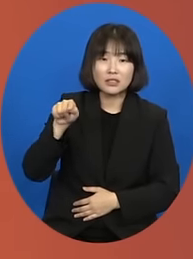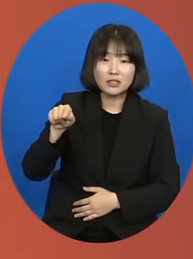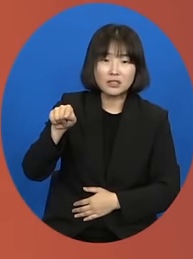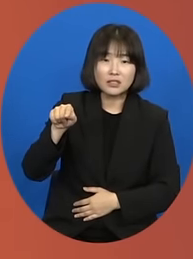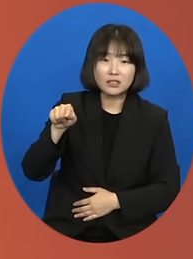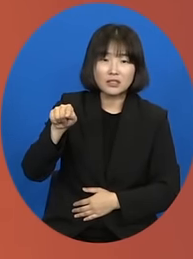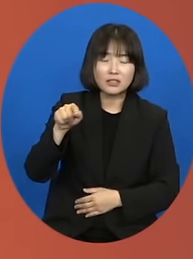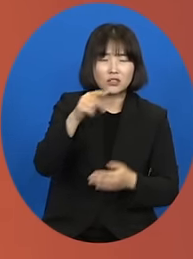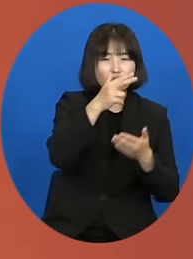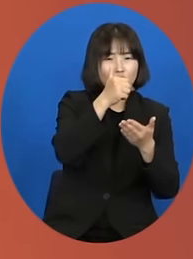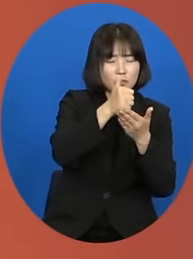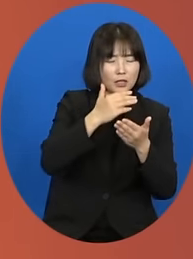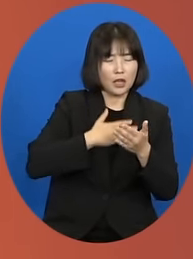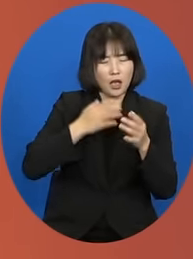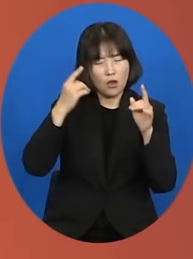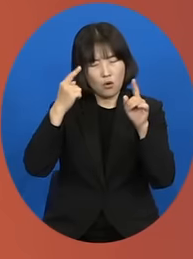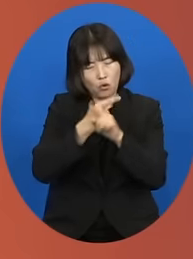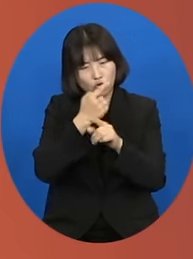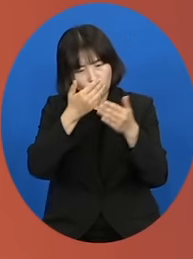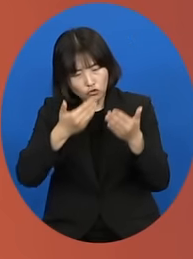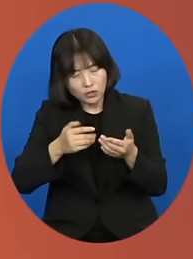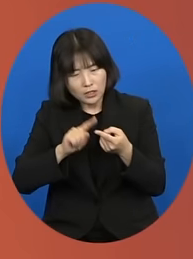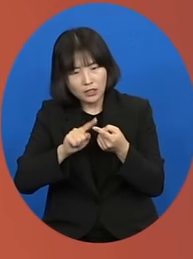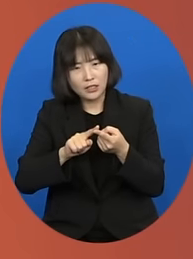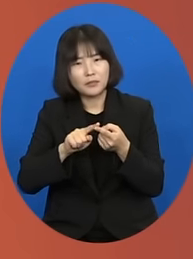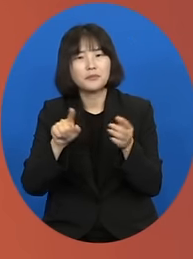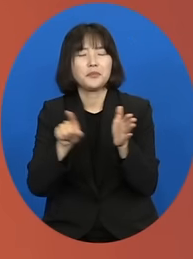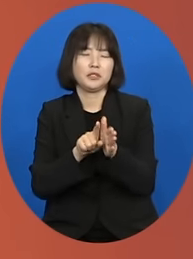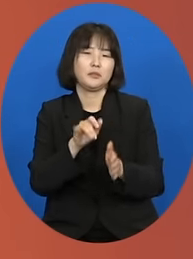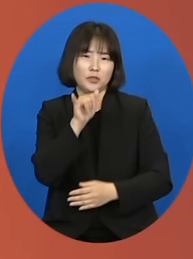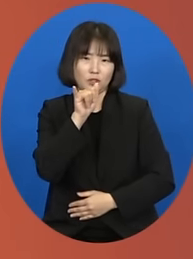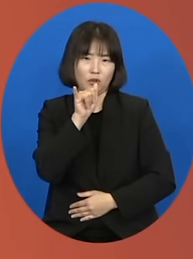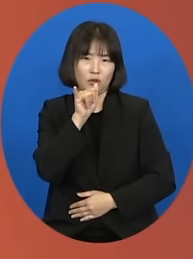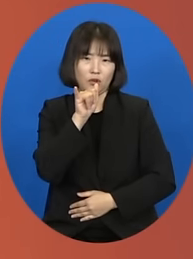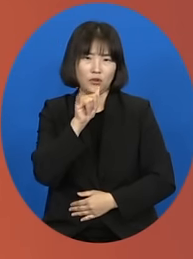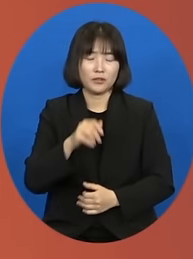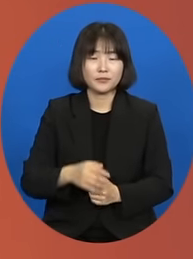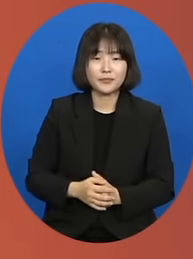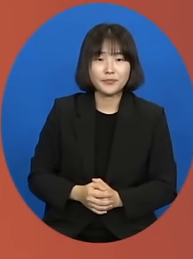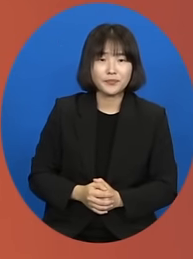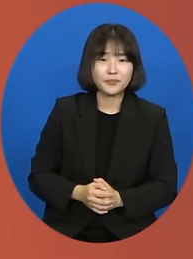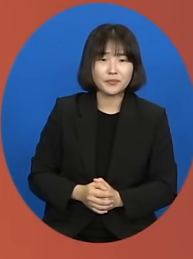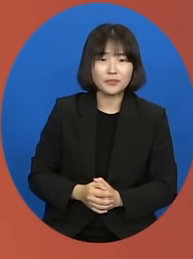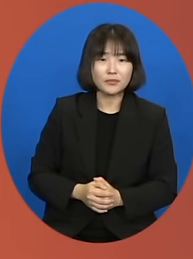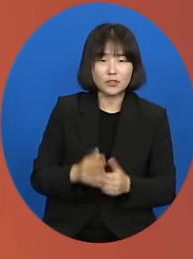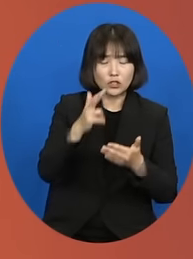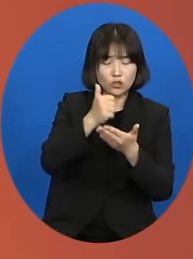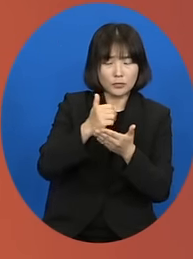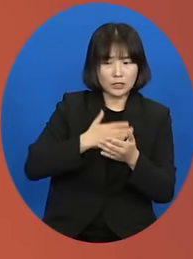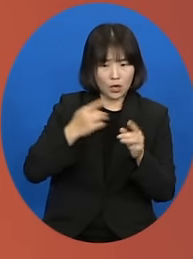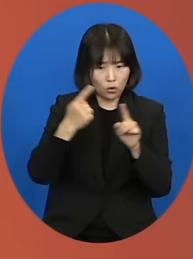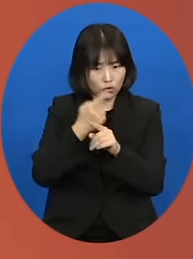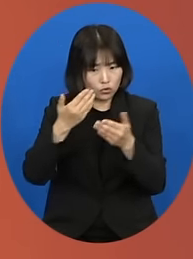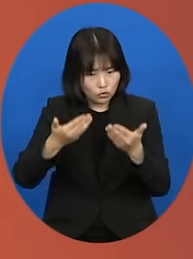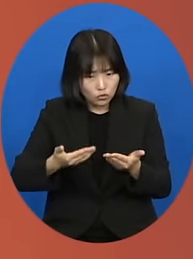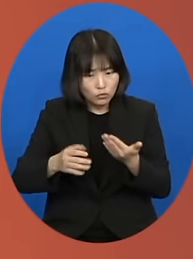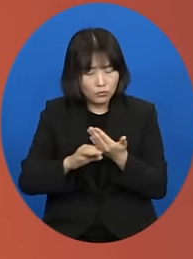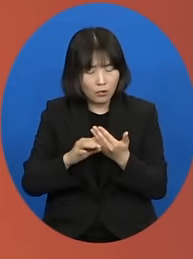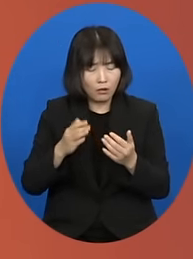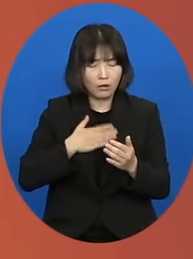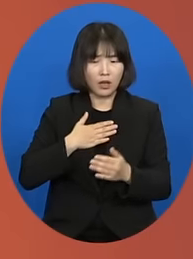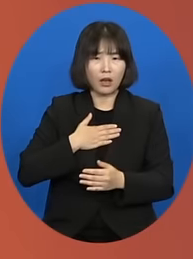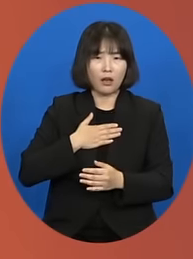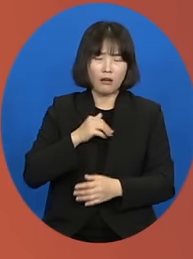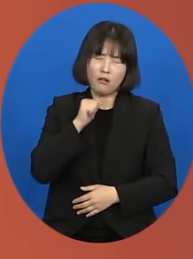나를 고쳐주신다는 믿음이 있었습니다. 그렇다면 주님께서 나를 고쳐주신다면 나는 더 이상